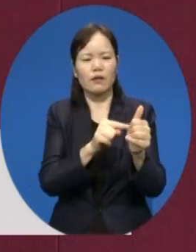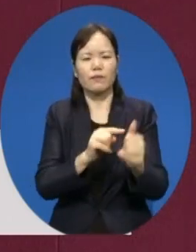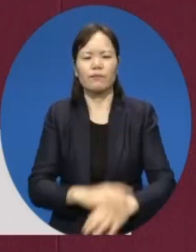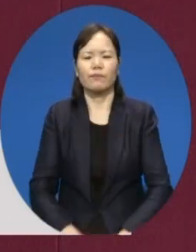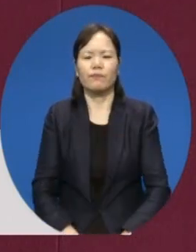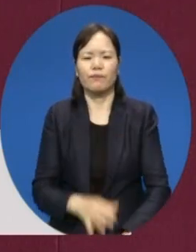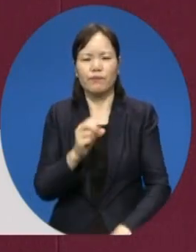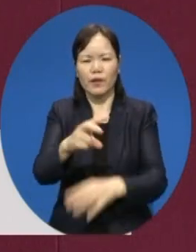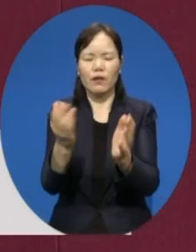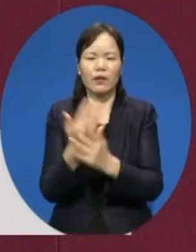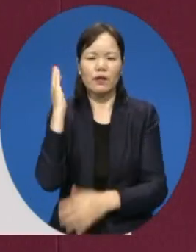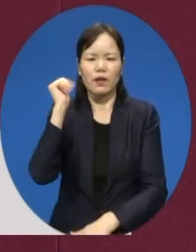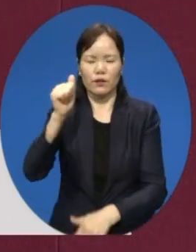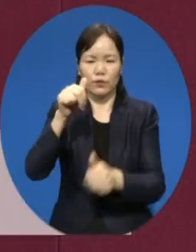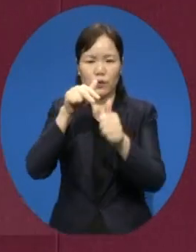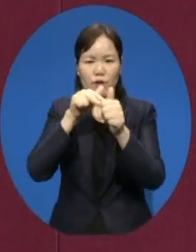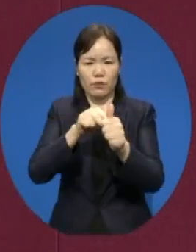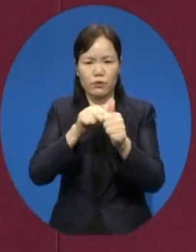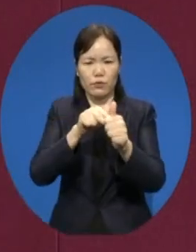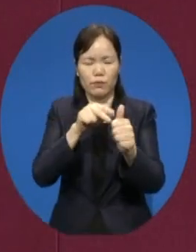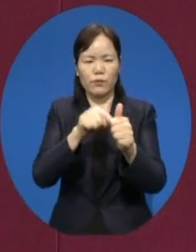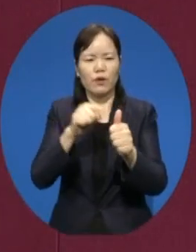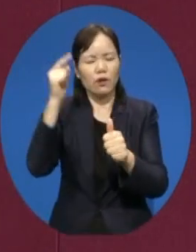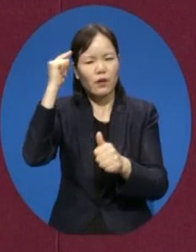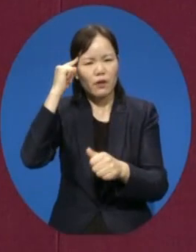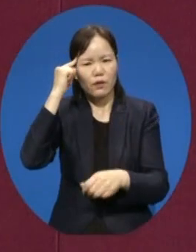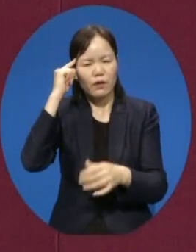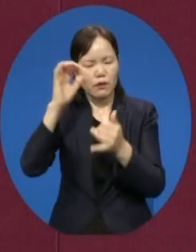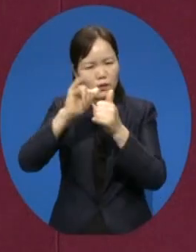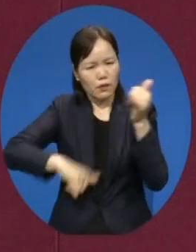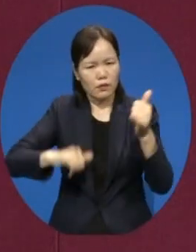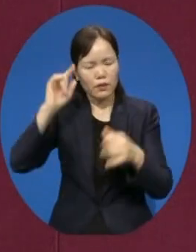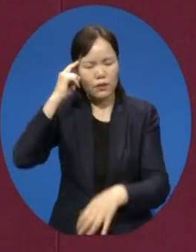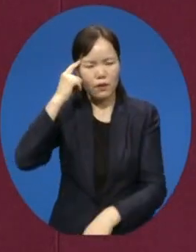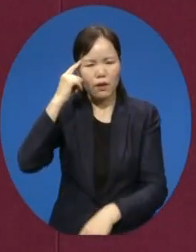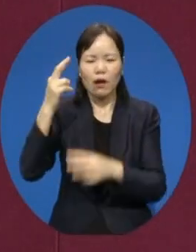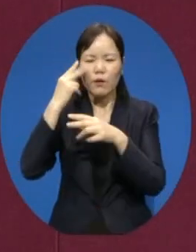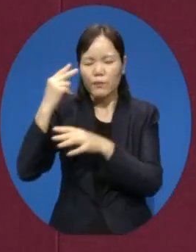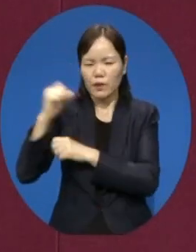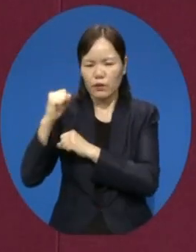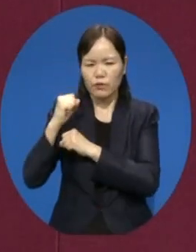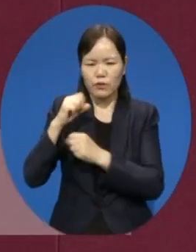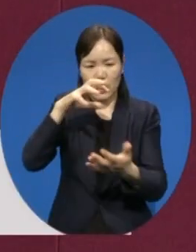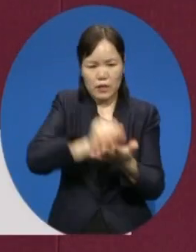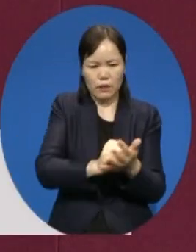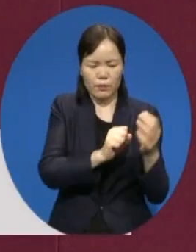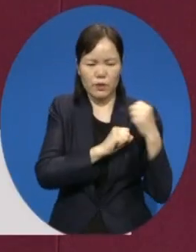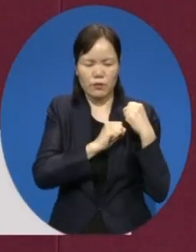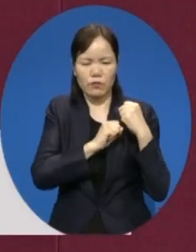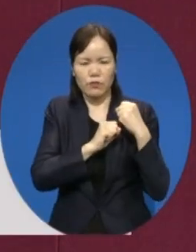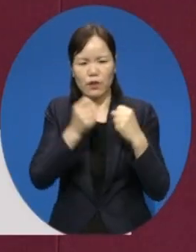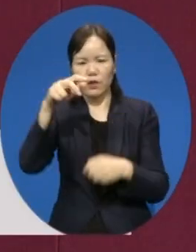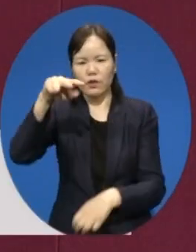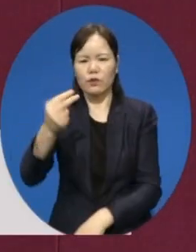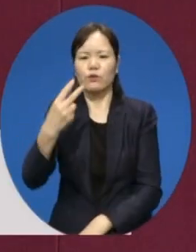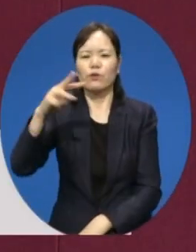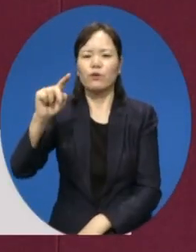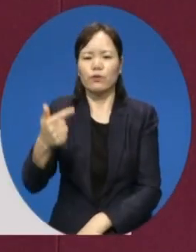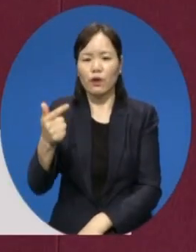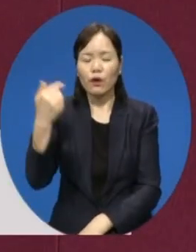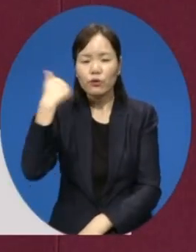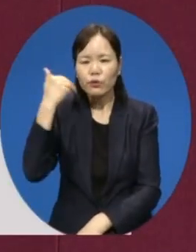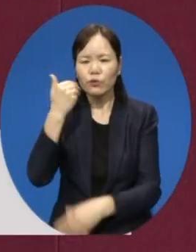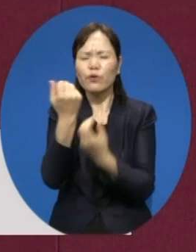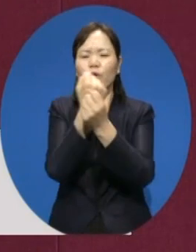여당 대선 유력주자 역사인식에는 미국이 미군이 점령군, 소련은 해방군으로 인식되어 있습니다.